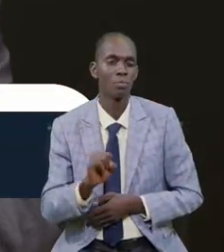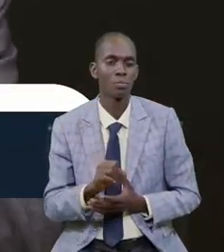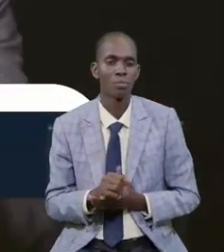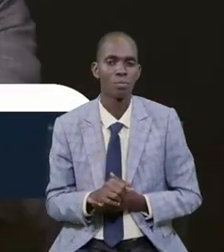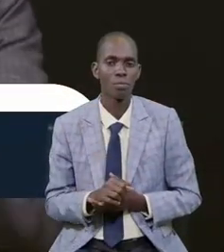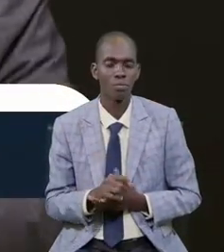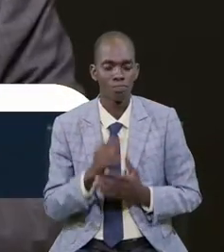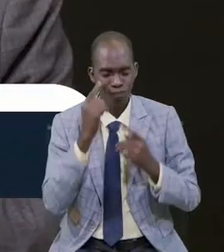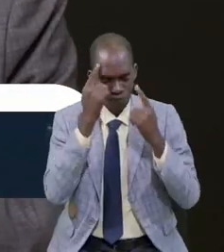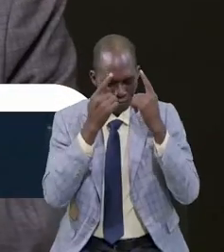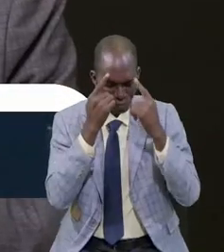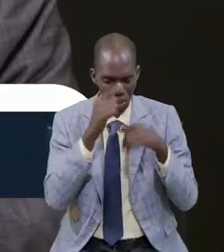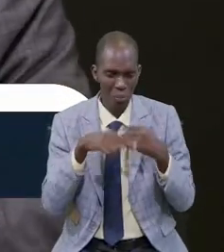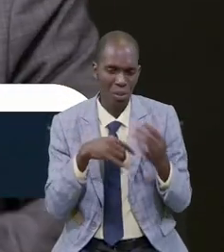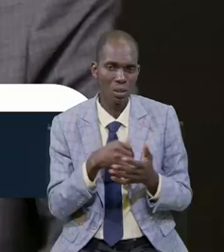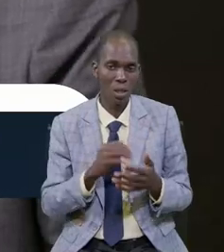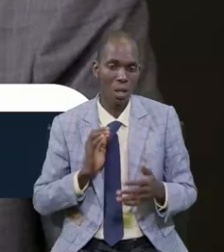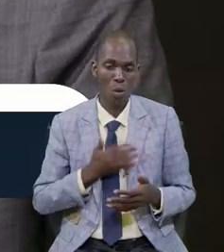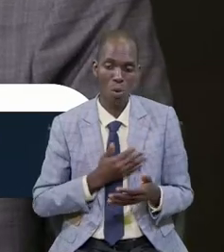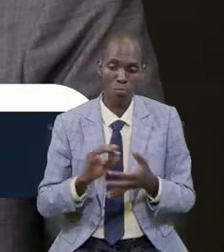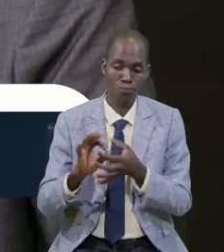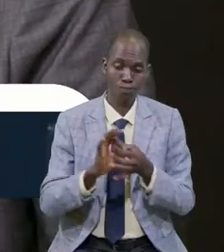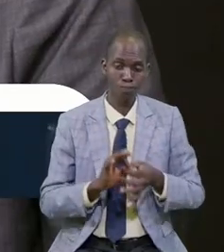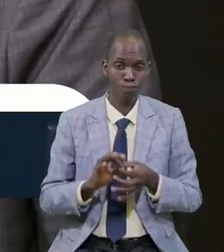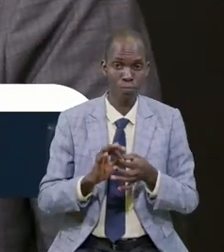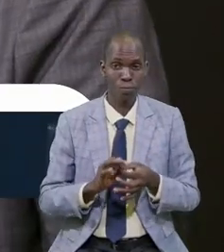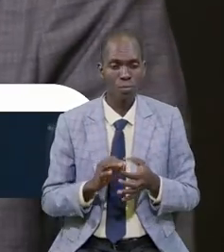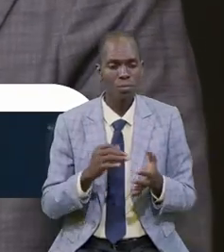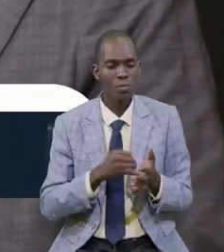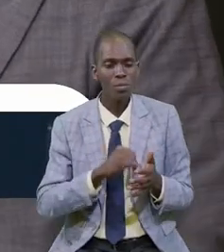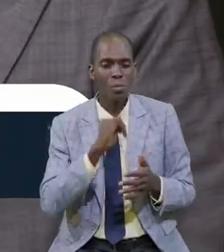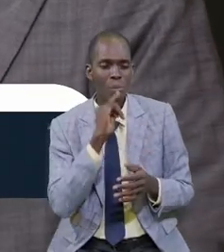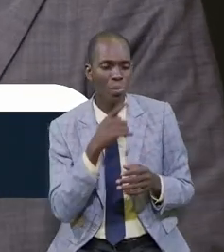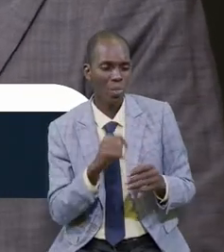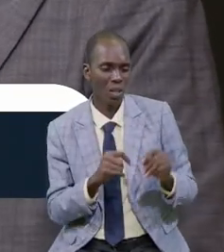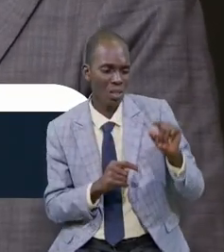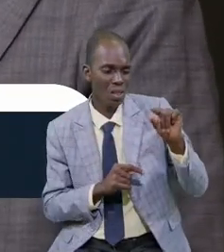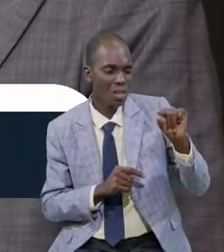Prenez-nous les petits renards qui ravagent les vignes. Pensez-y.